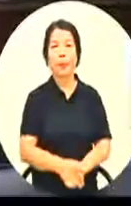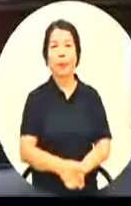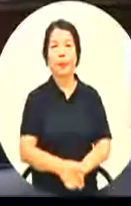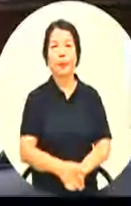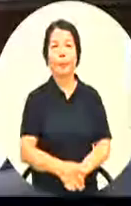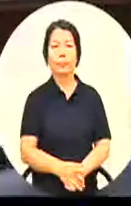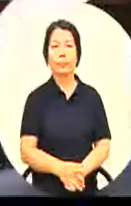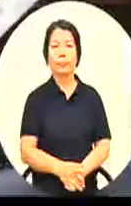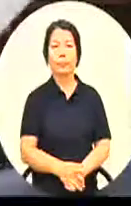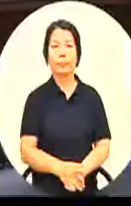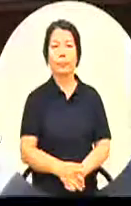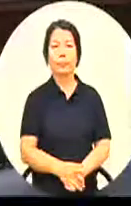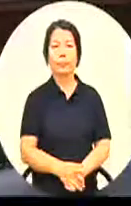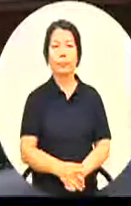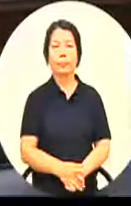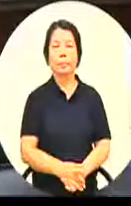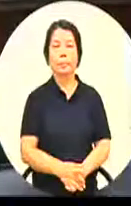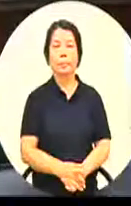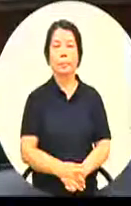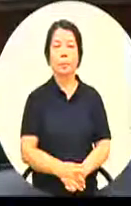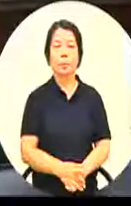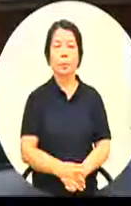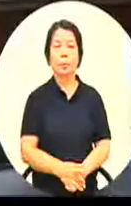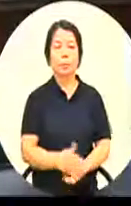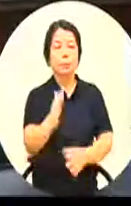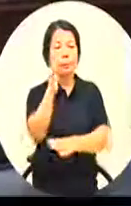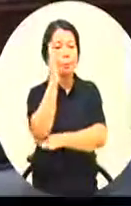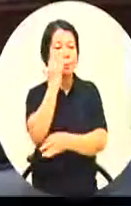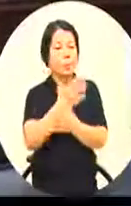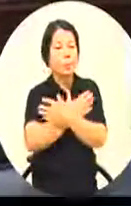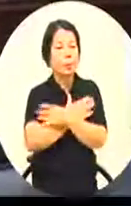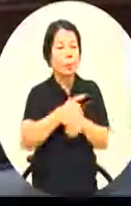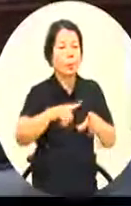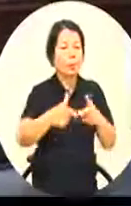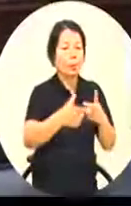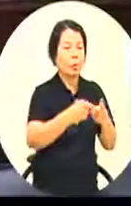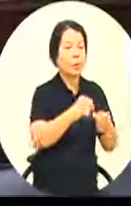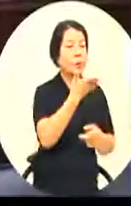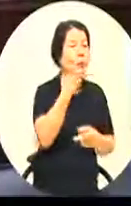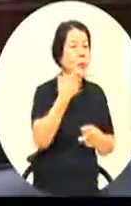即便如此，我们看第二个公托跟私托。公托，